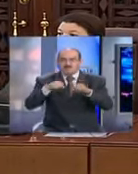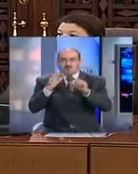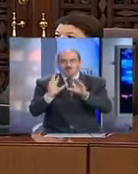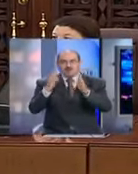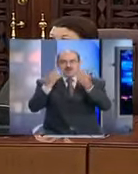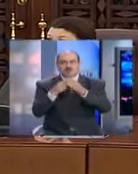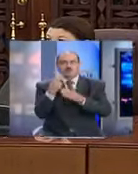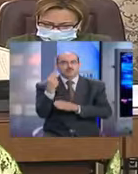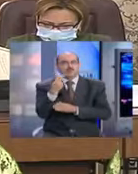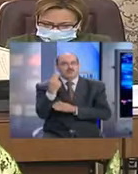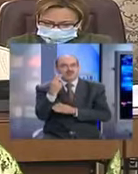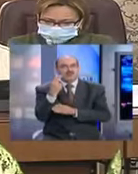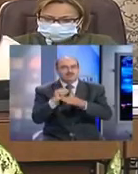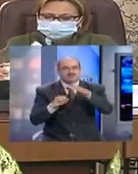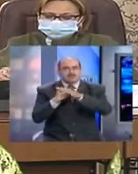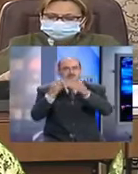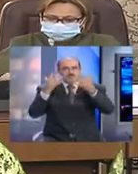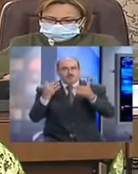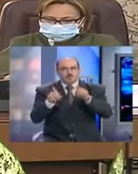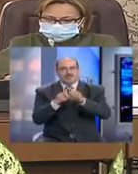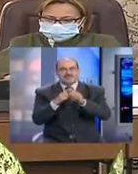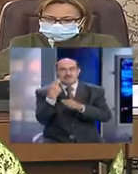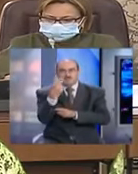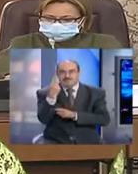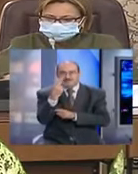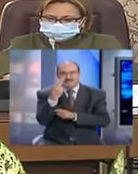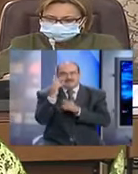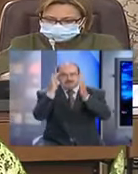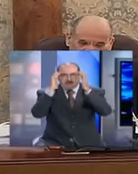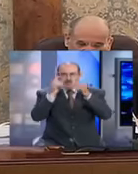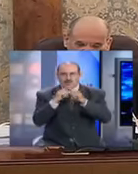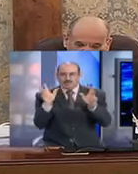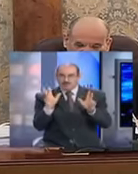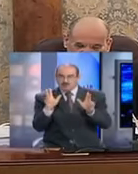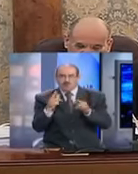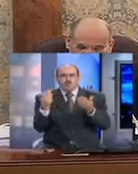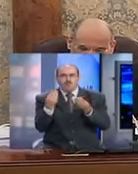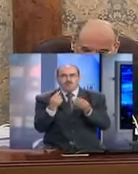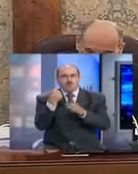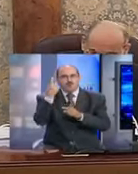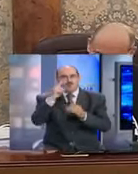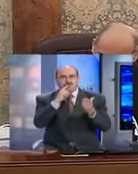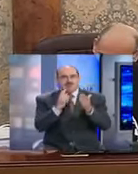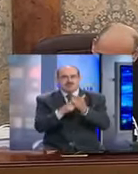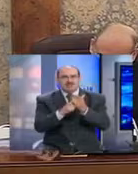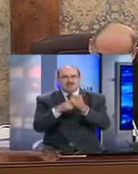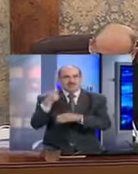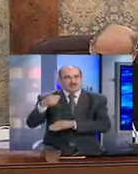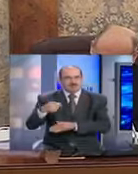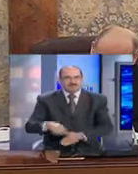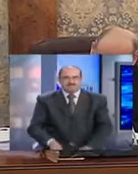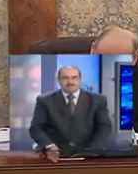المدرسة العليا للرياضيات والمدرسة العليا للذكاء الاصطناعي بموجب مرسومين